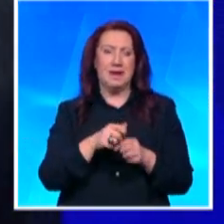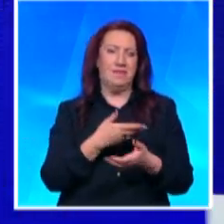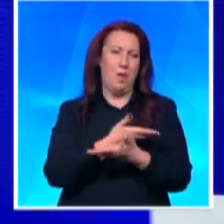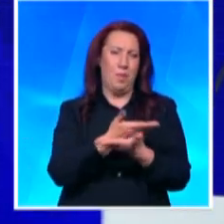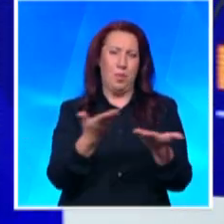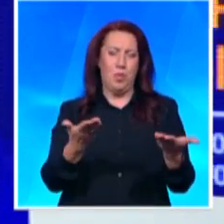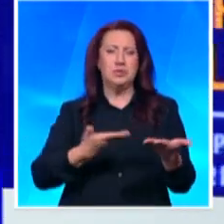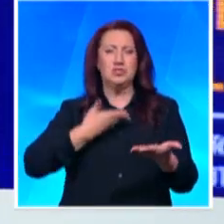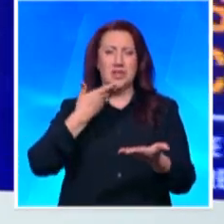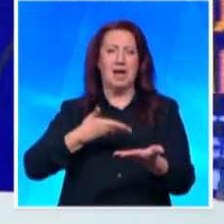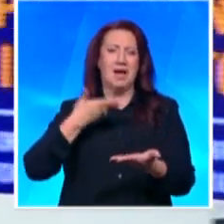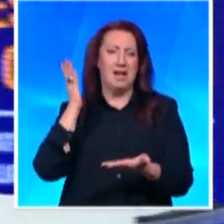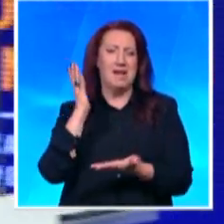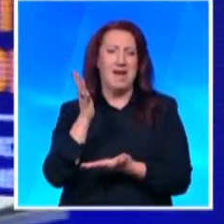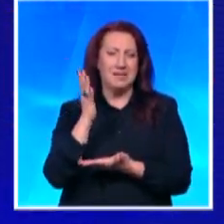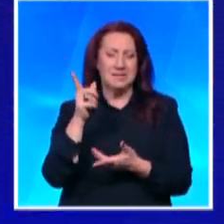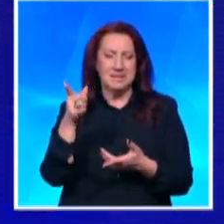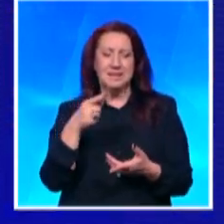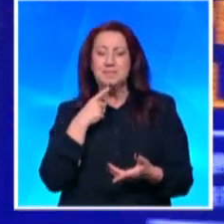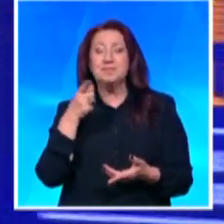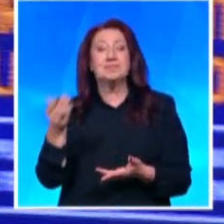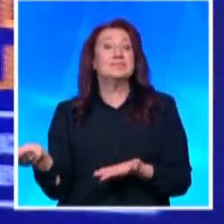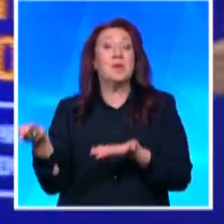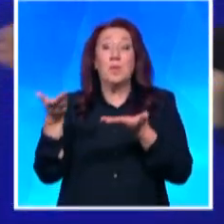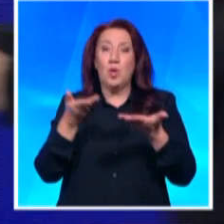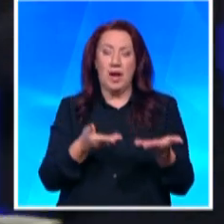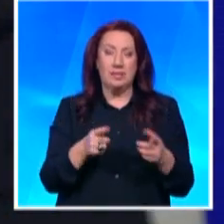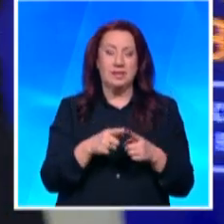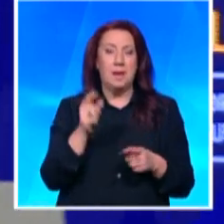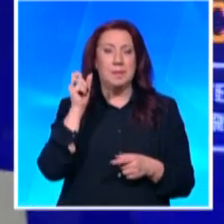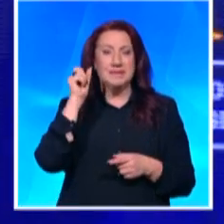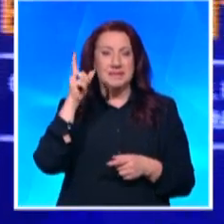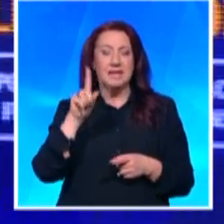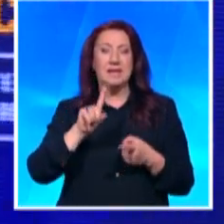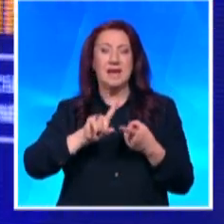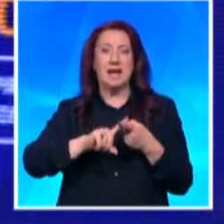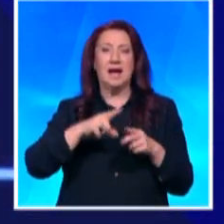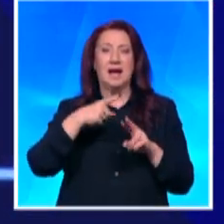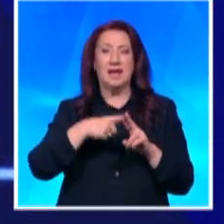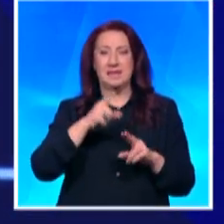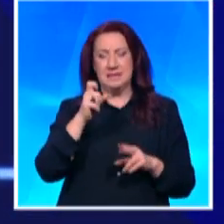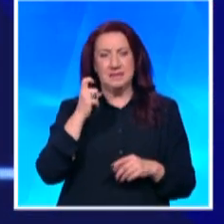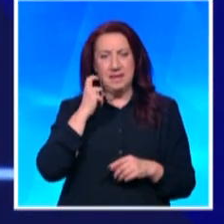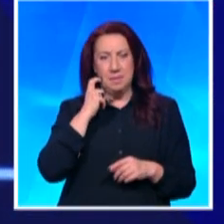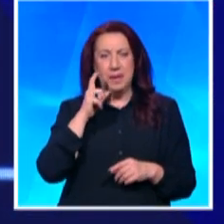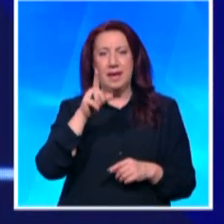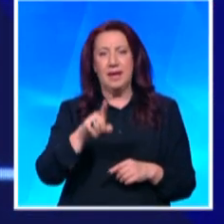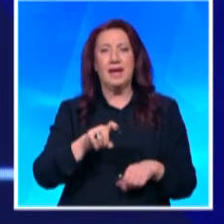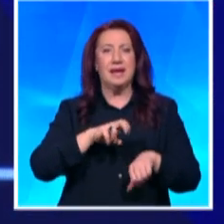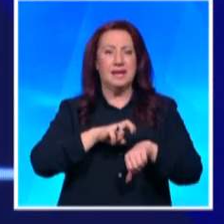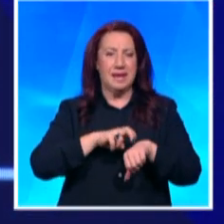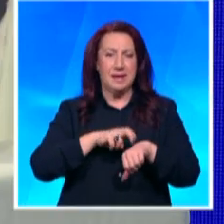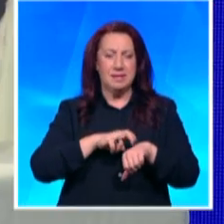учебни заведения у нас. Визитата му е по покана на председателя на Конфедерацията на работодателите и индустриалците в България Кирил